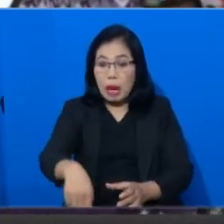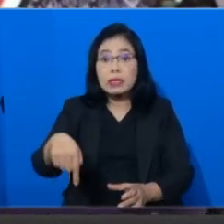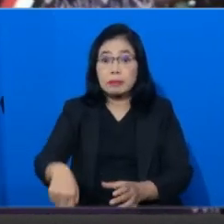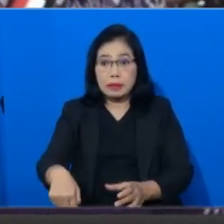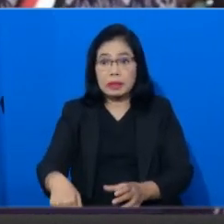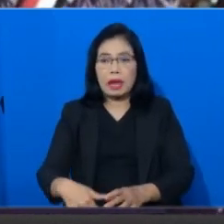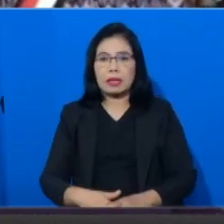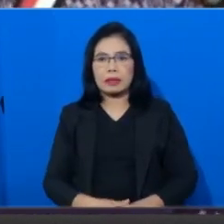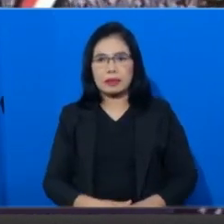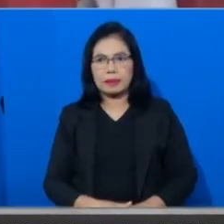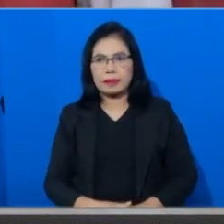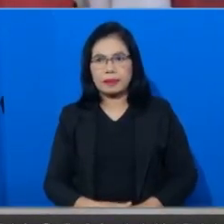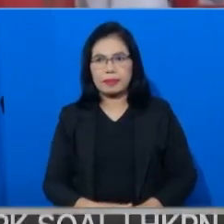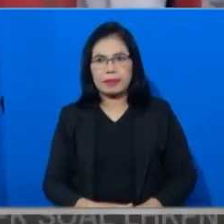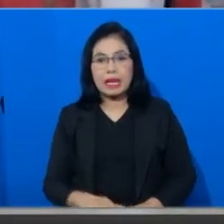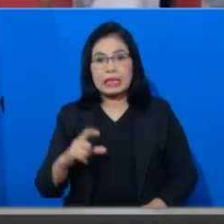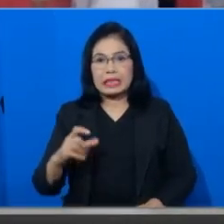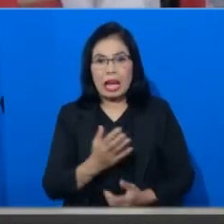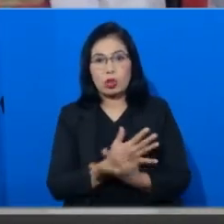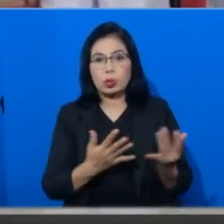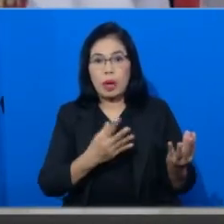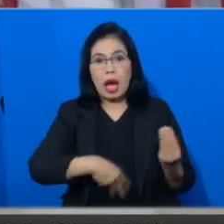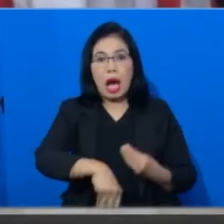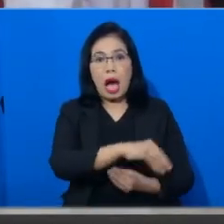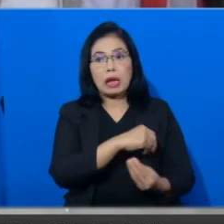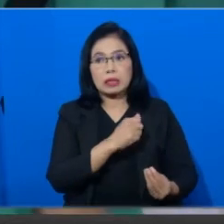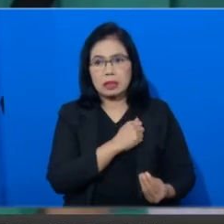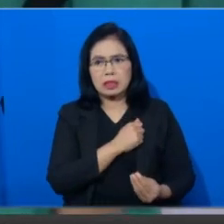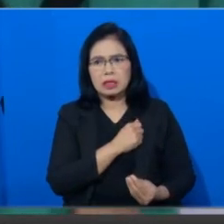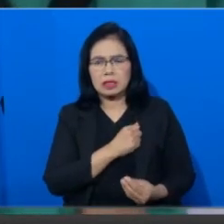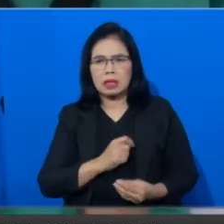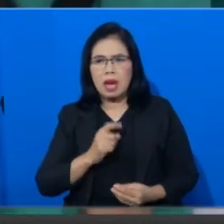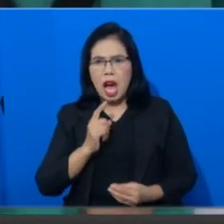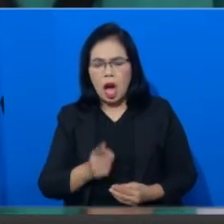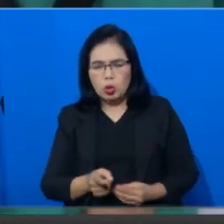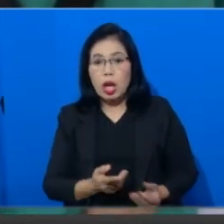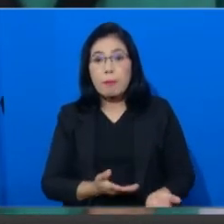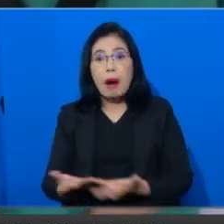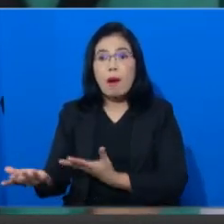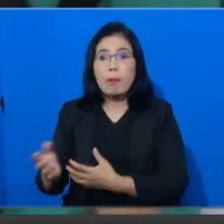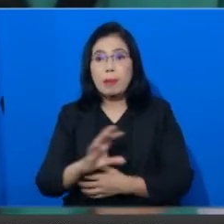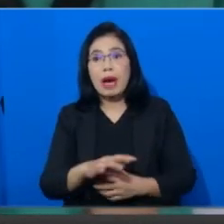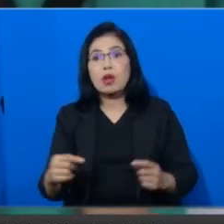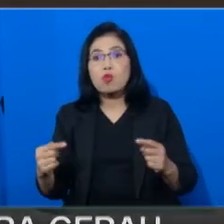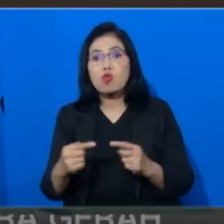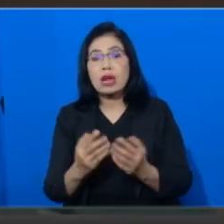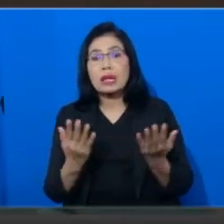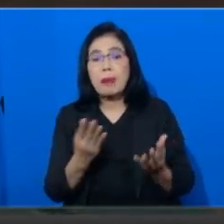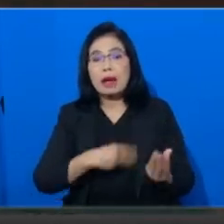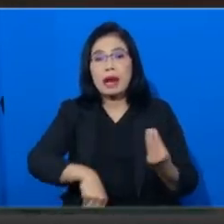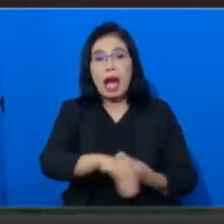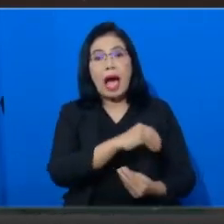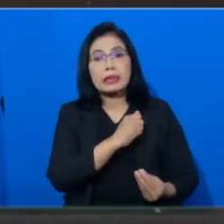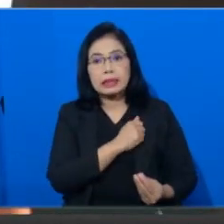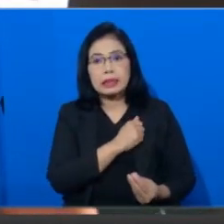Petugas berharap jemaah haji yang hendak masuk asrama haji sebaiknya membawa barang bawaan yang ada hubungannya dengan ibadah haji dan tidak salah menempatkan